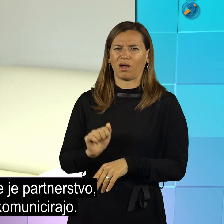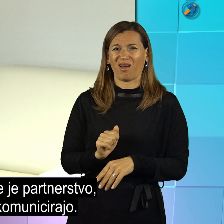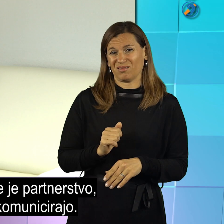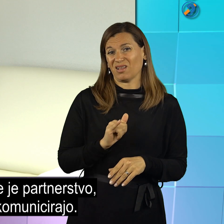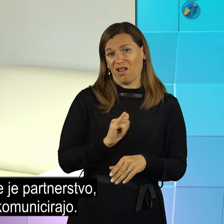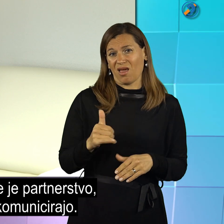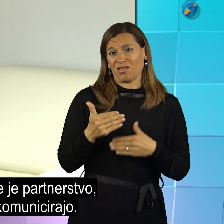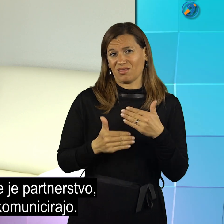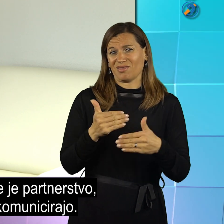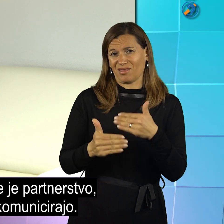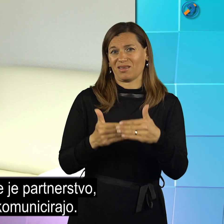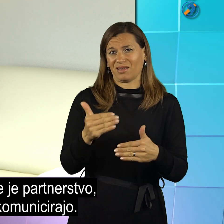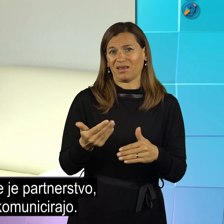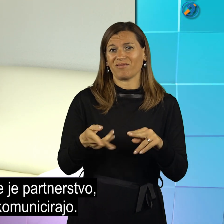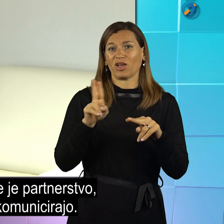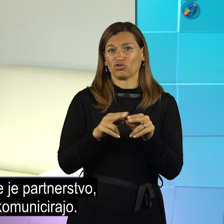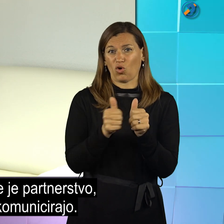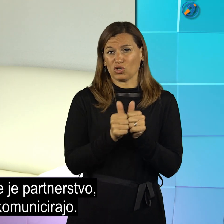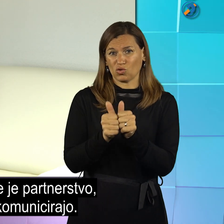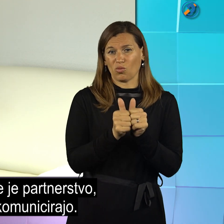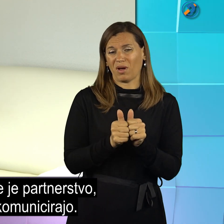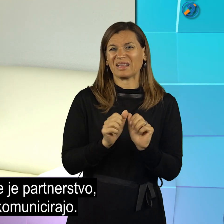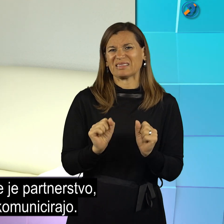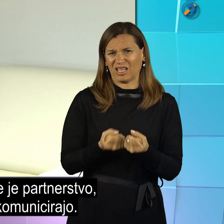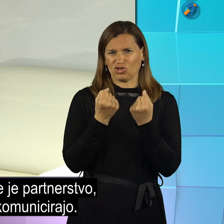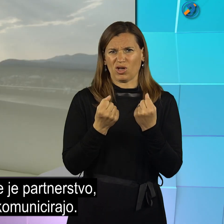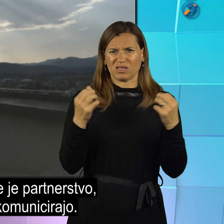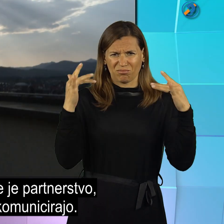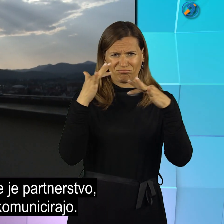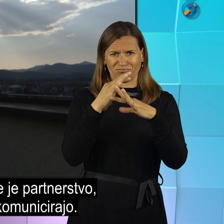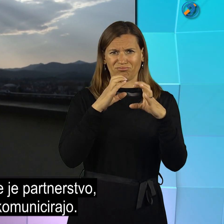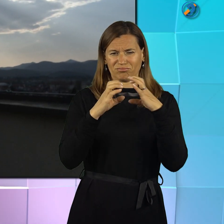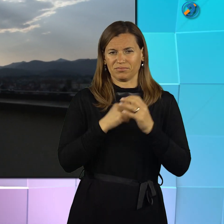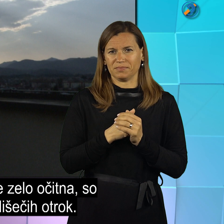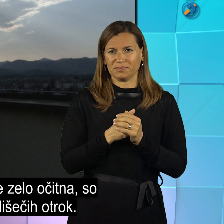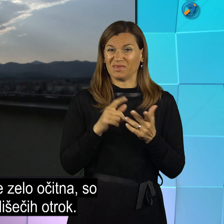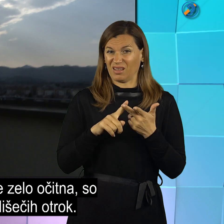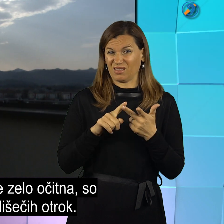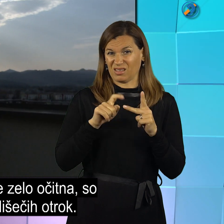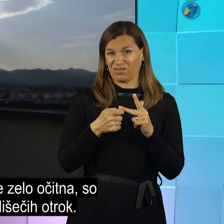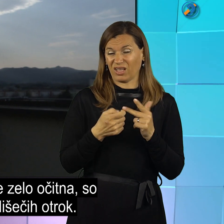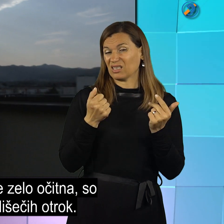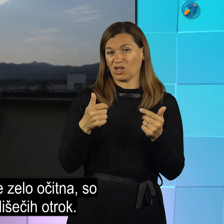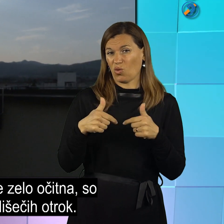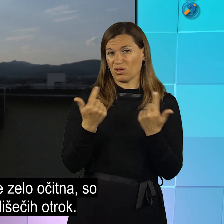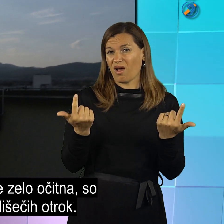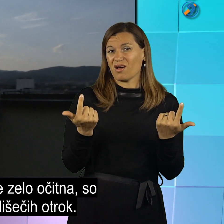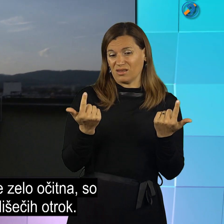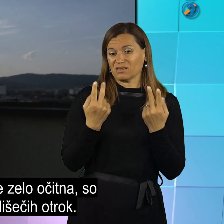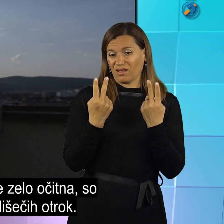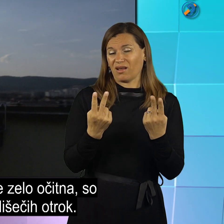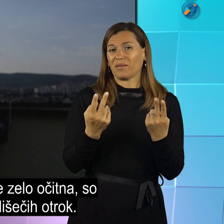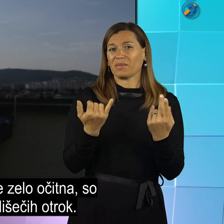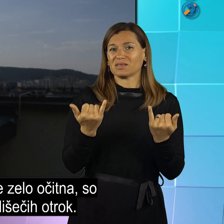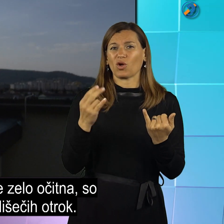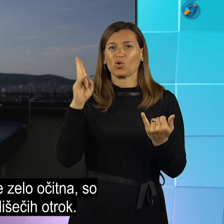leti, dlje ko je partnerstvo skupaj, težje skomunicirajo. Tretja stvar, ki je zelo očitna, sploh zdaj v današnjem času,